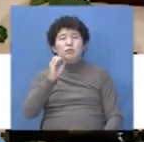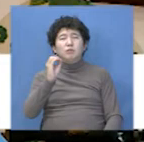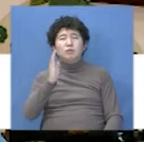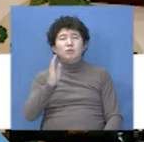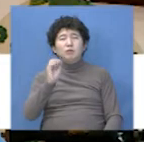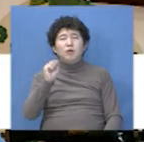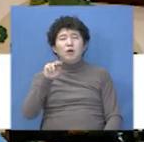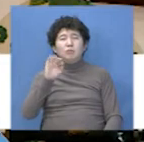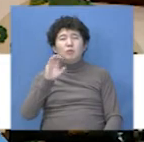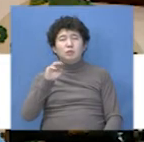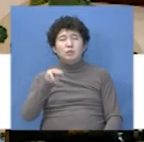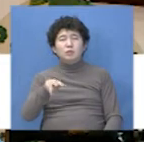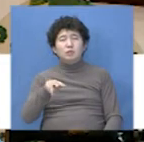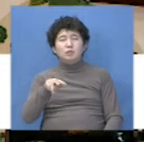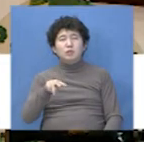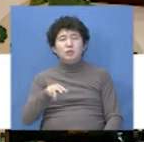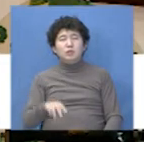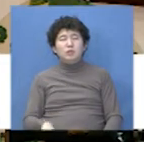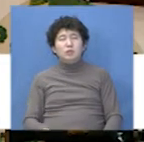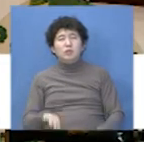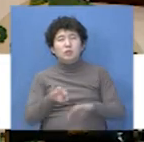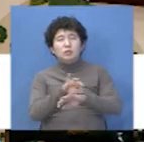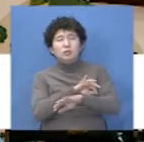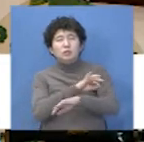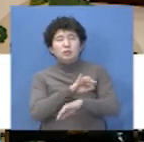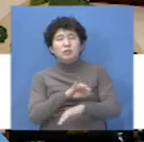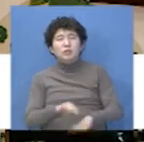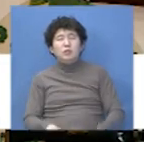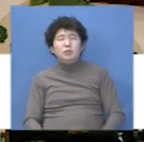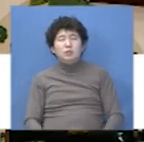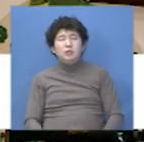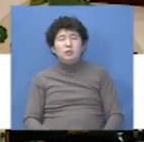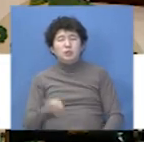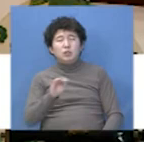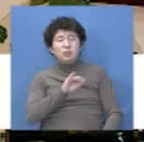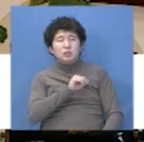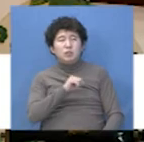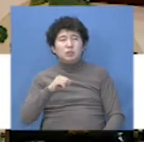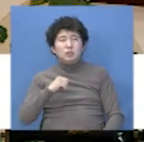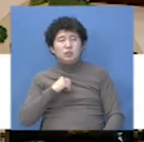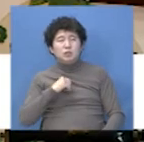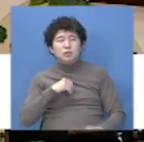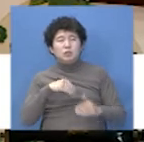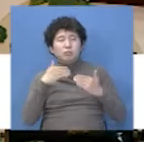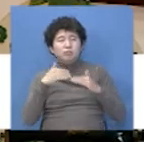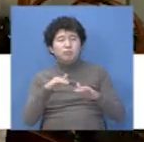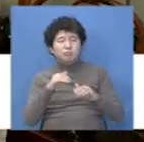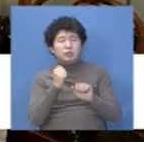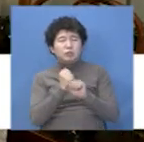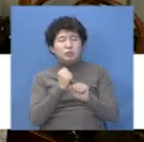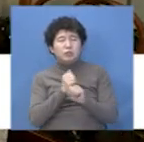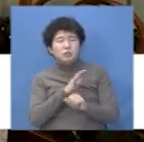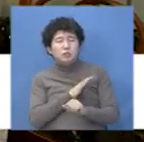Он женился на дочке священника и шил ей сам обувь. Вот эти вот колодки он сам изготовил.